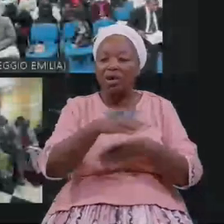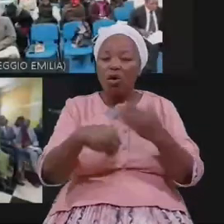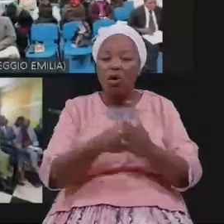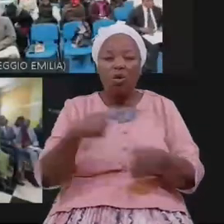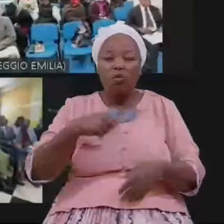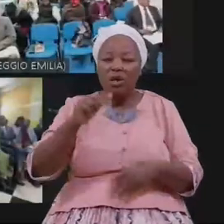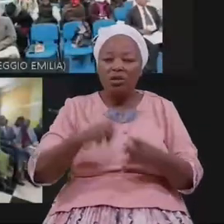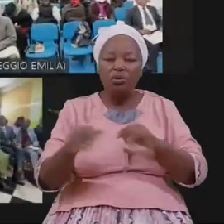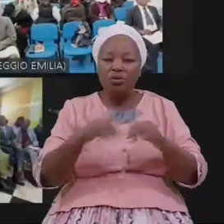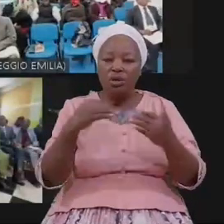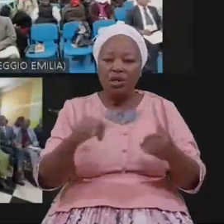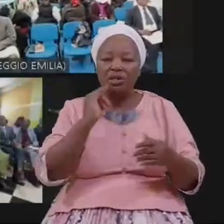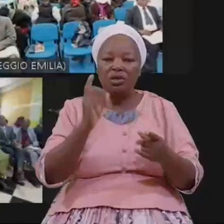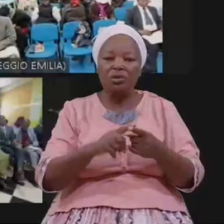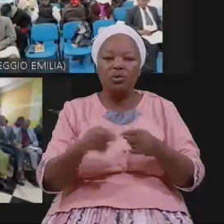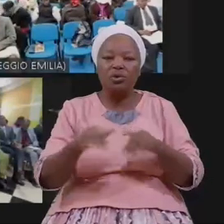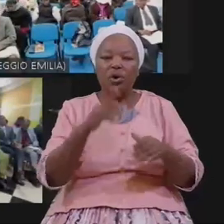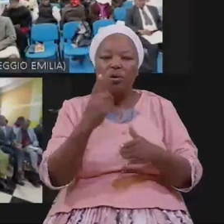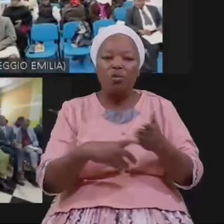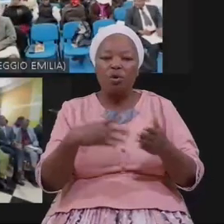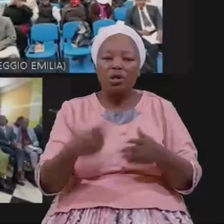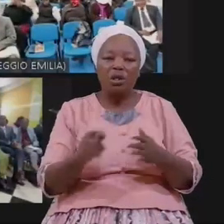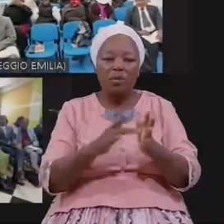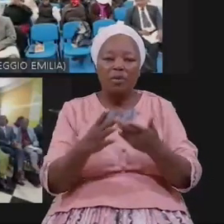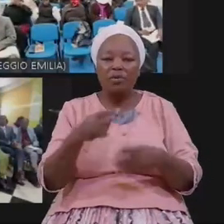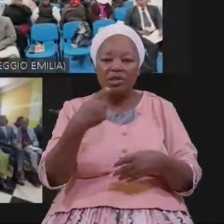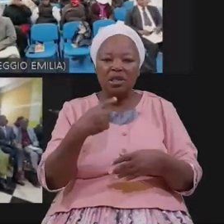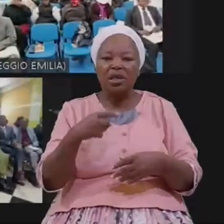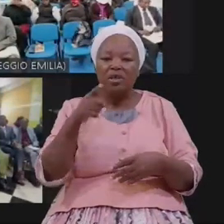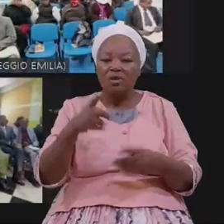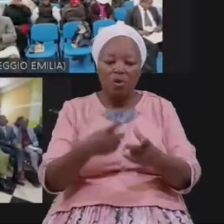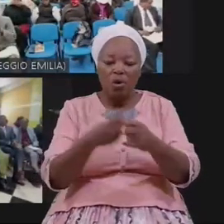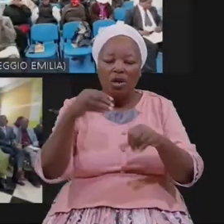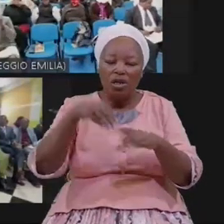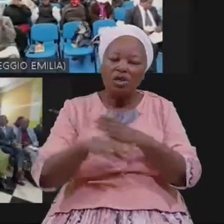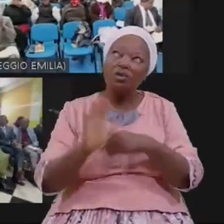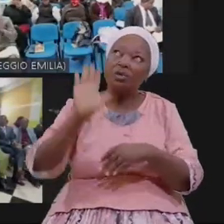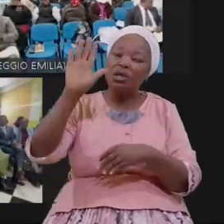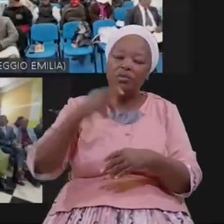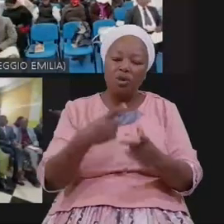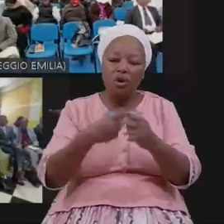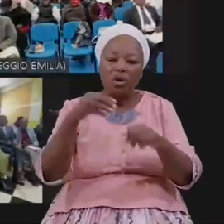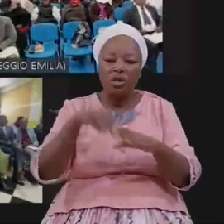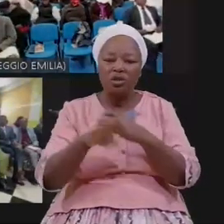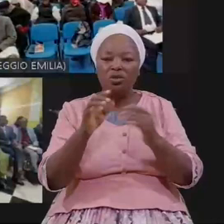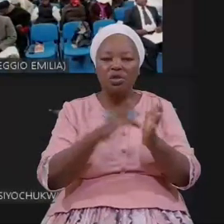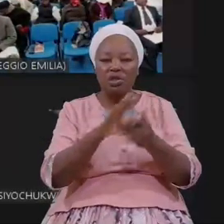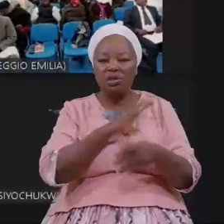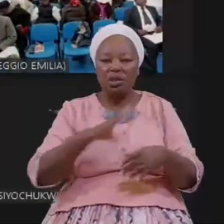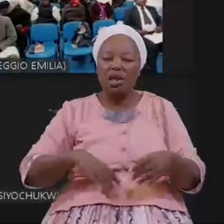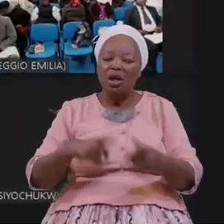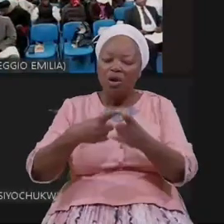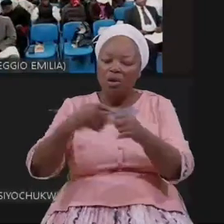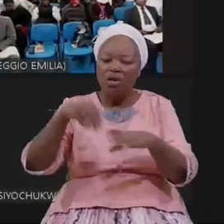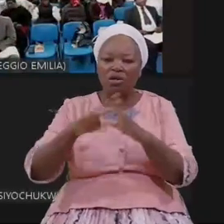ce qu'il faut faire maintenant, c'est de faire ce que l'Écriture nous a dit. Vous allez courir vers lui. Vous allez courir,